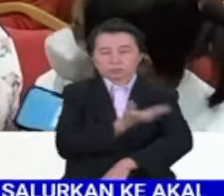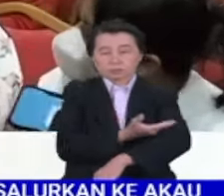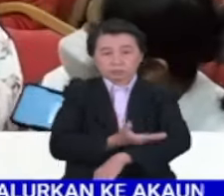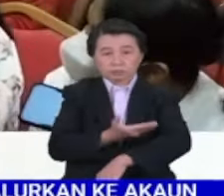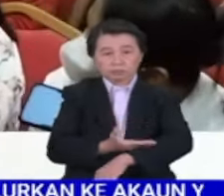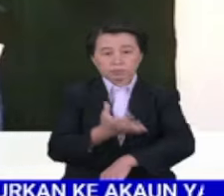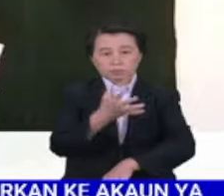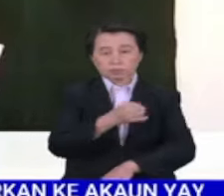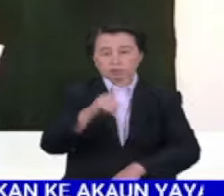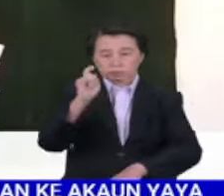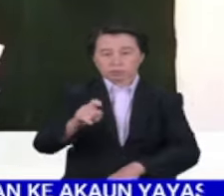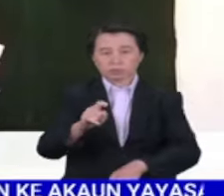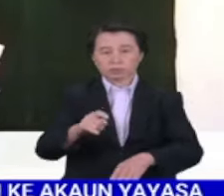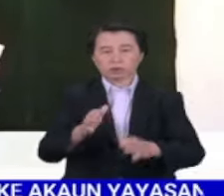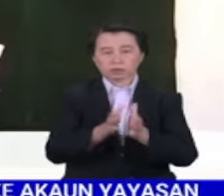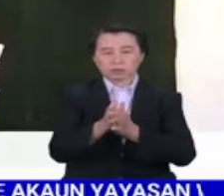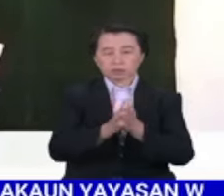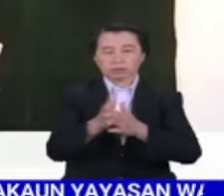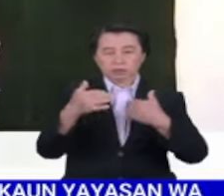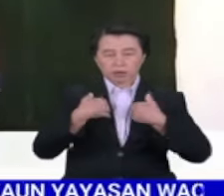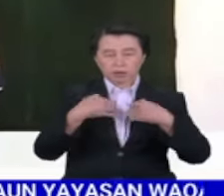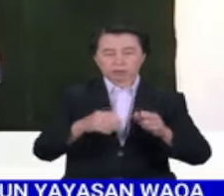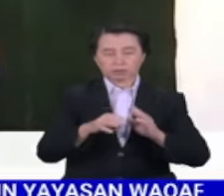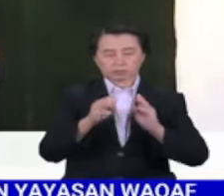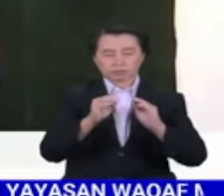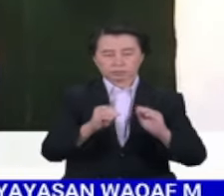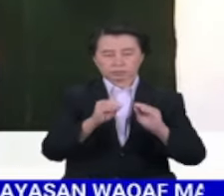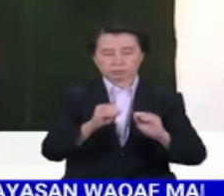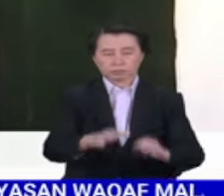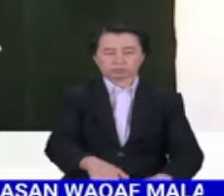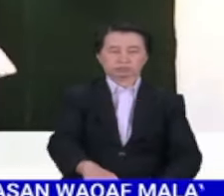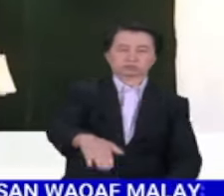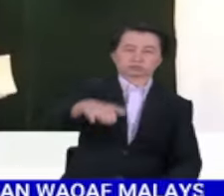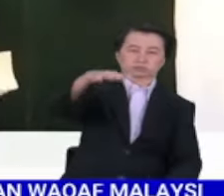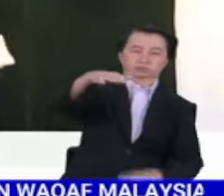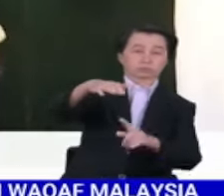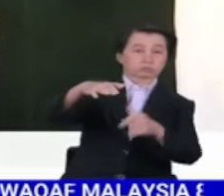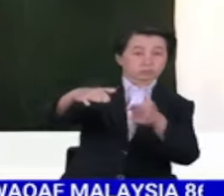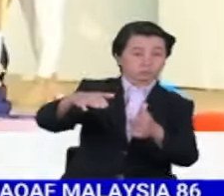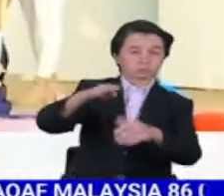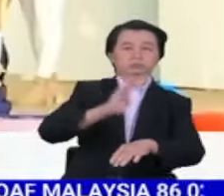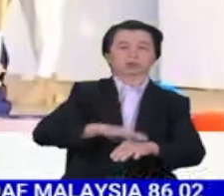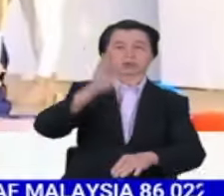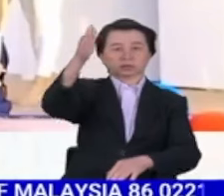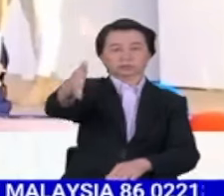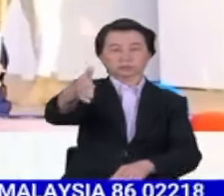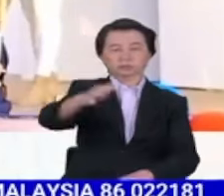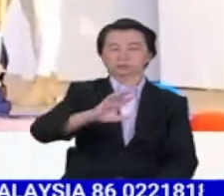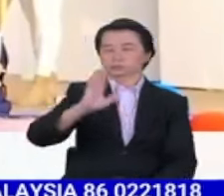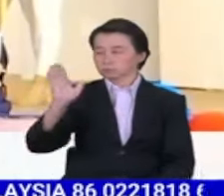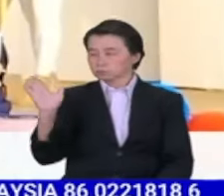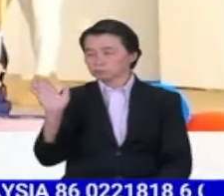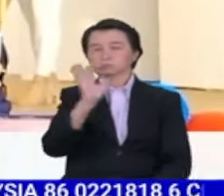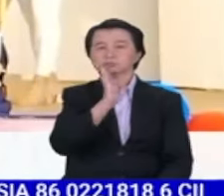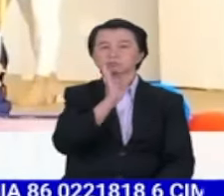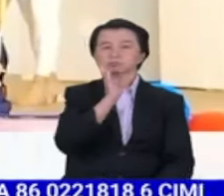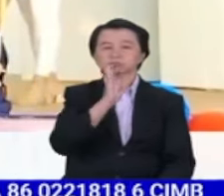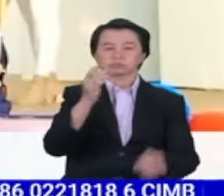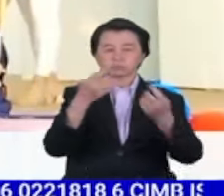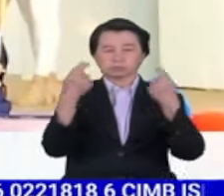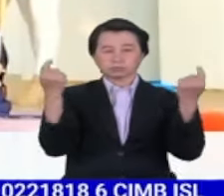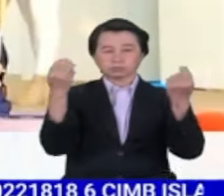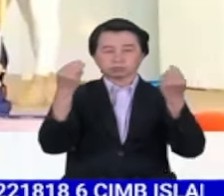selain guru-guru di sekolah Bagi melahirkan modal insan yang cuma menang pada masa depan Beliau berkata demikian pada magis